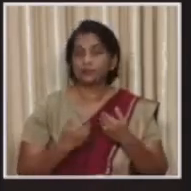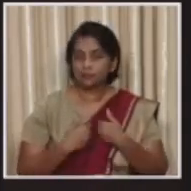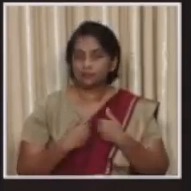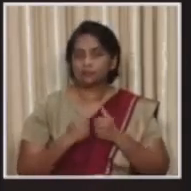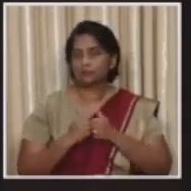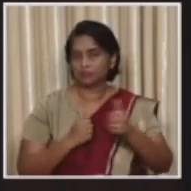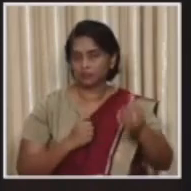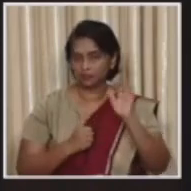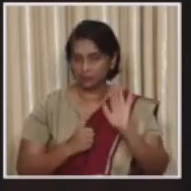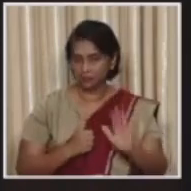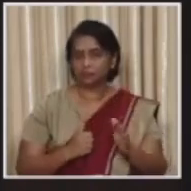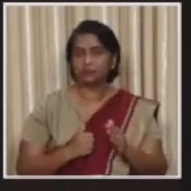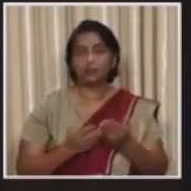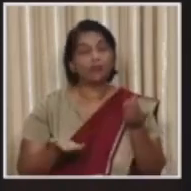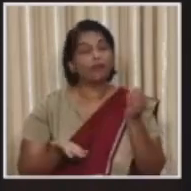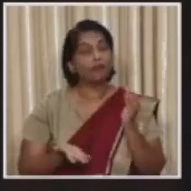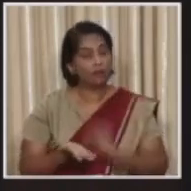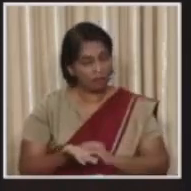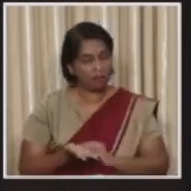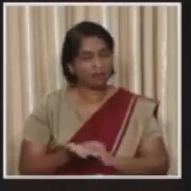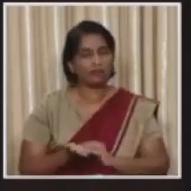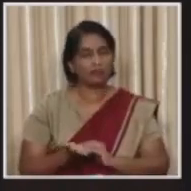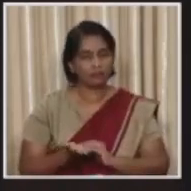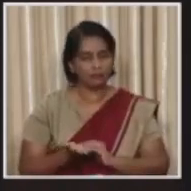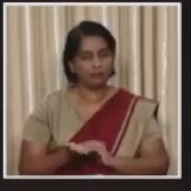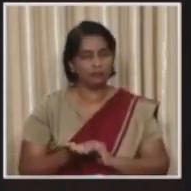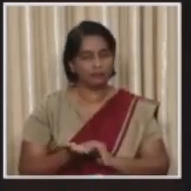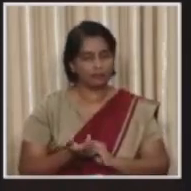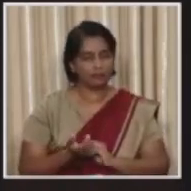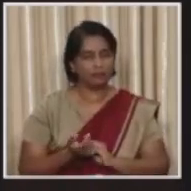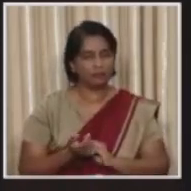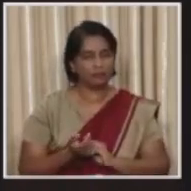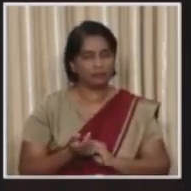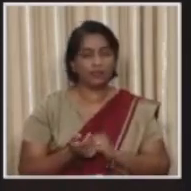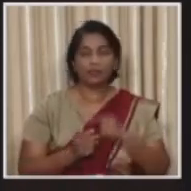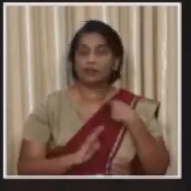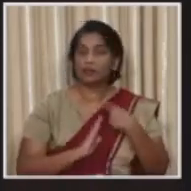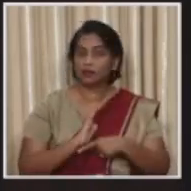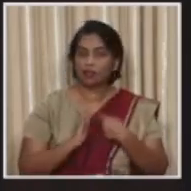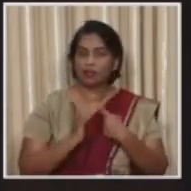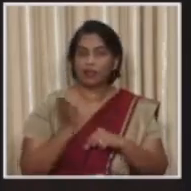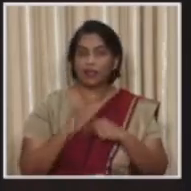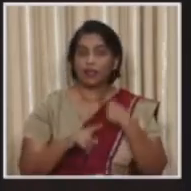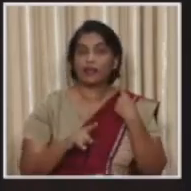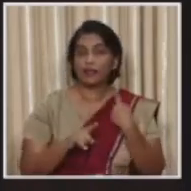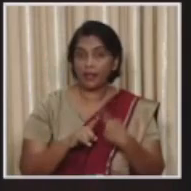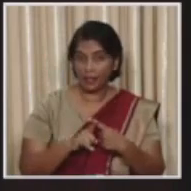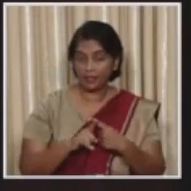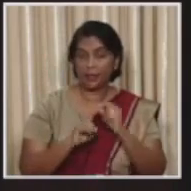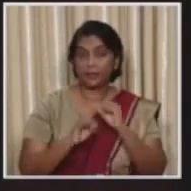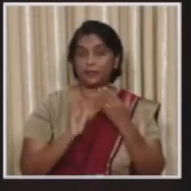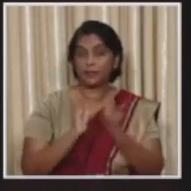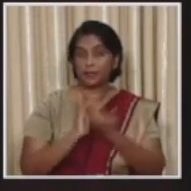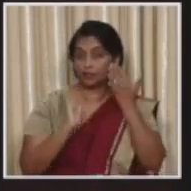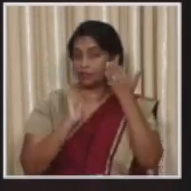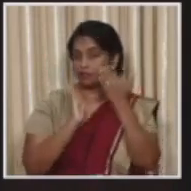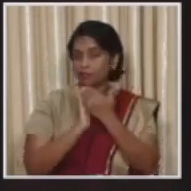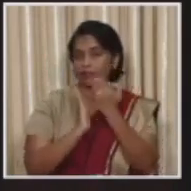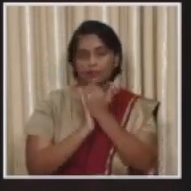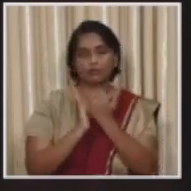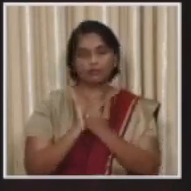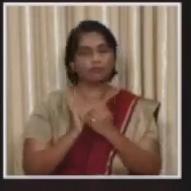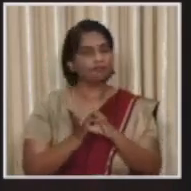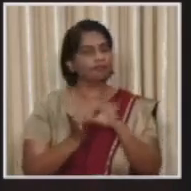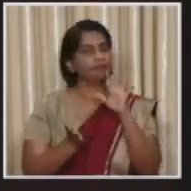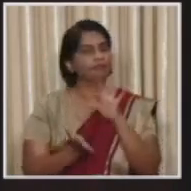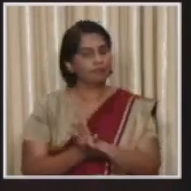සිද්ධ වුණා නැවත වාරයක් මේ රට බදු ප්‍රතිපත්ති පිළිබඳව තීන්දුවක් තීරණයක්